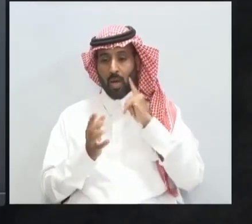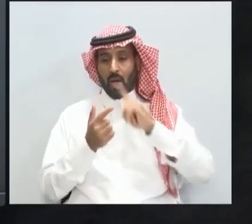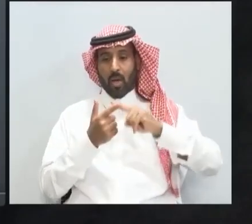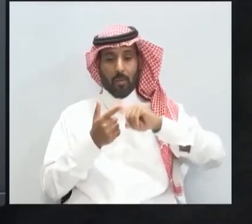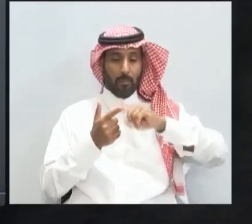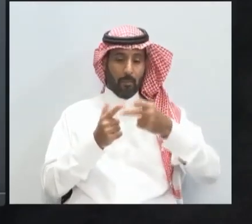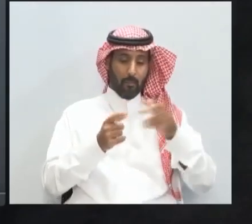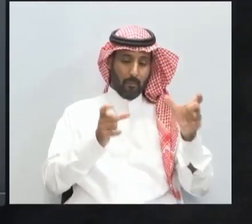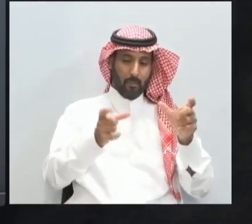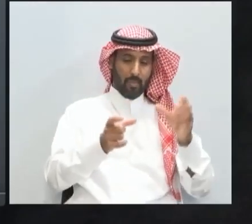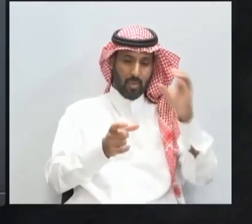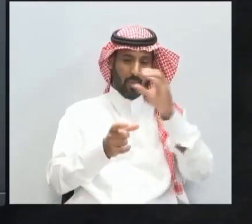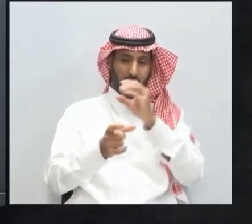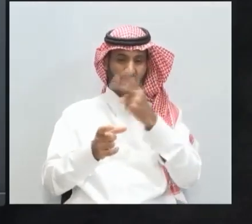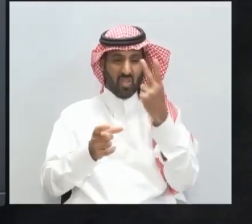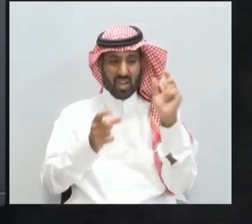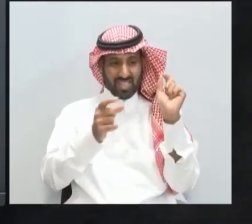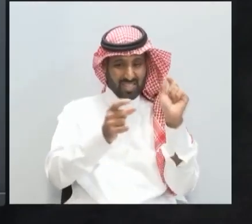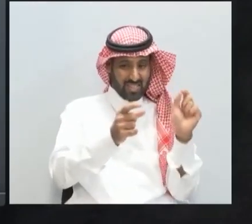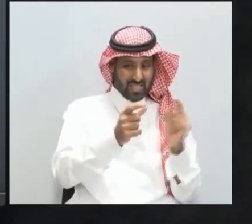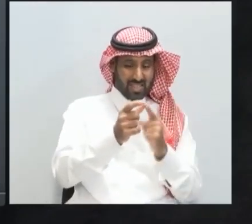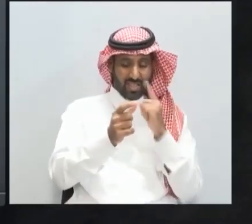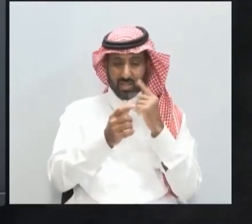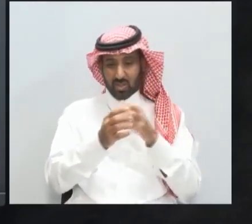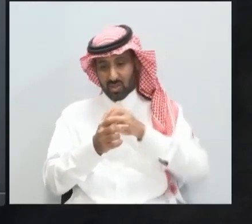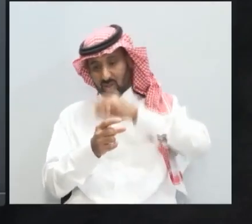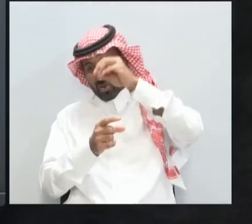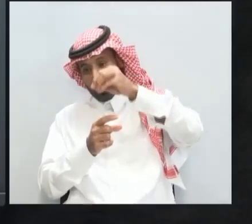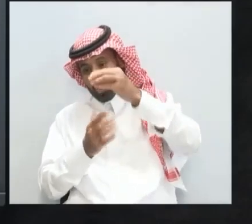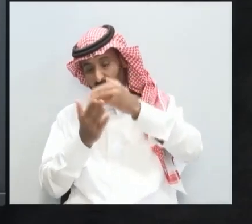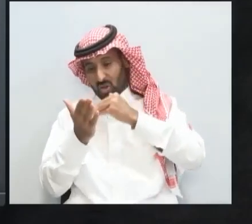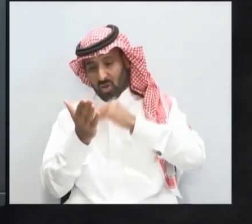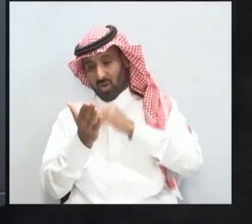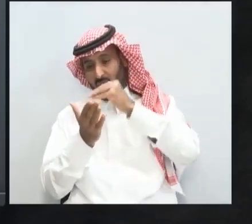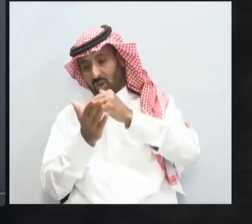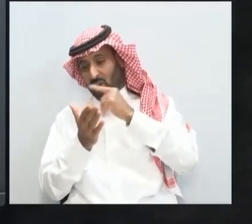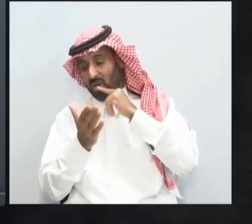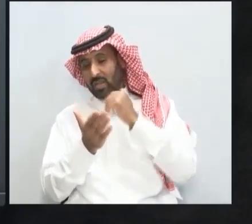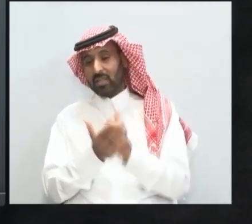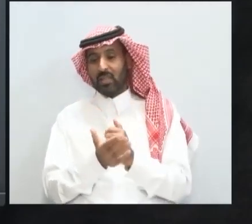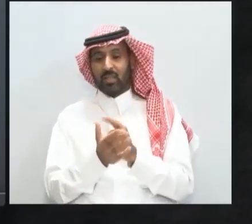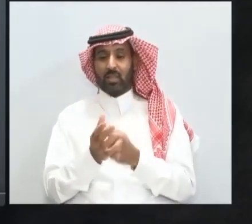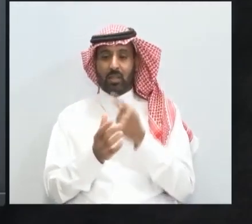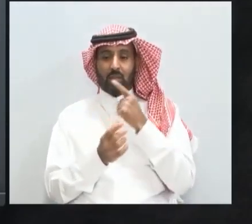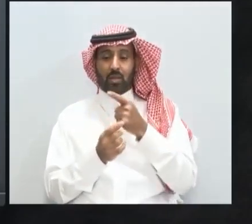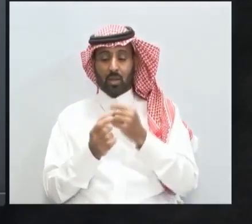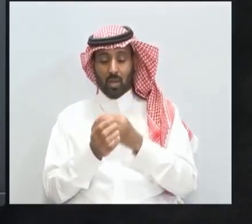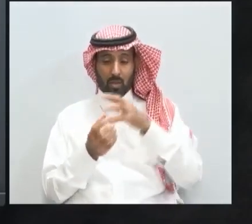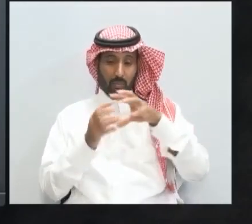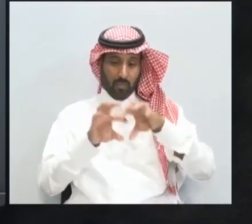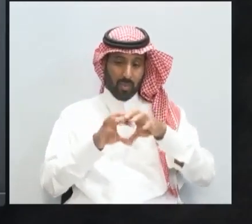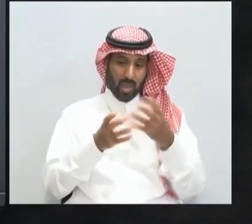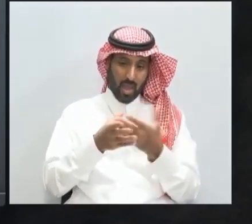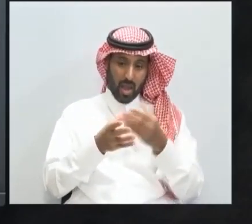مركب كربوني ثنائي ذرات الكربون سوف ينتقل للمرحله التاليه وهي القاعده التي اتفقنا عليها ان اي مركب